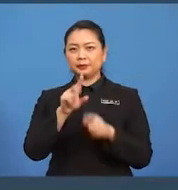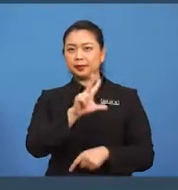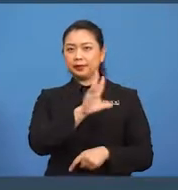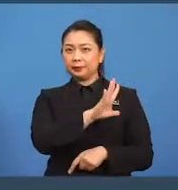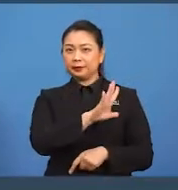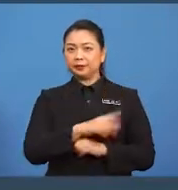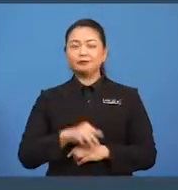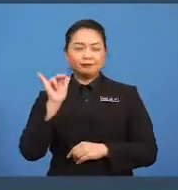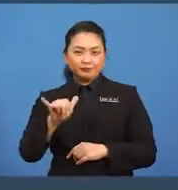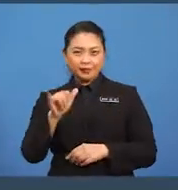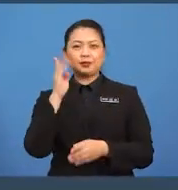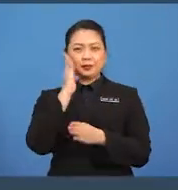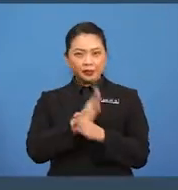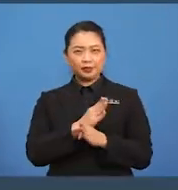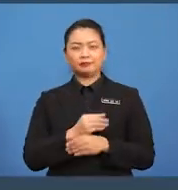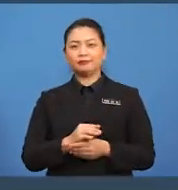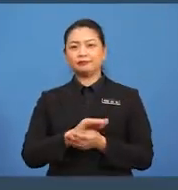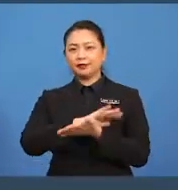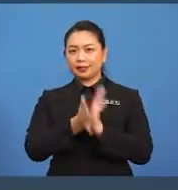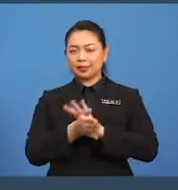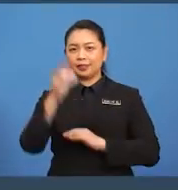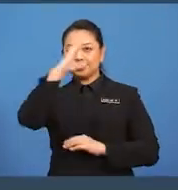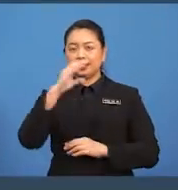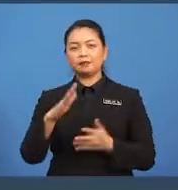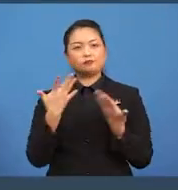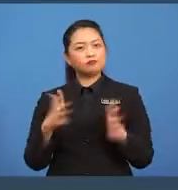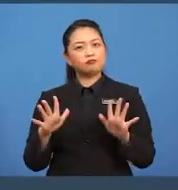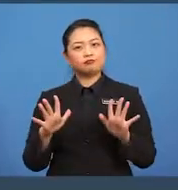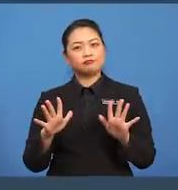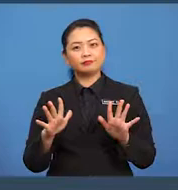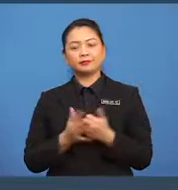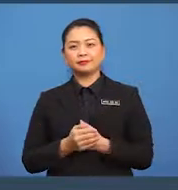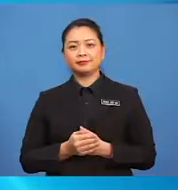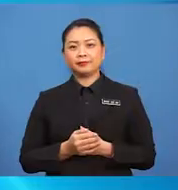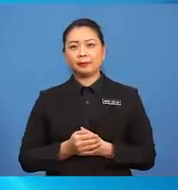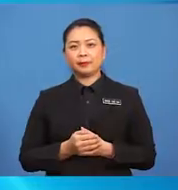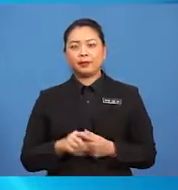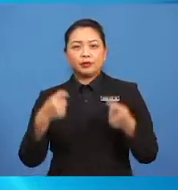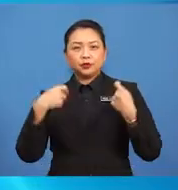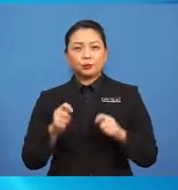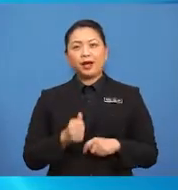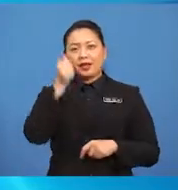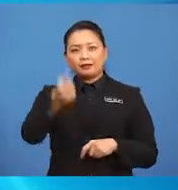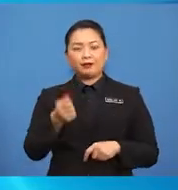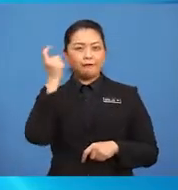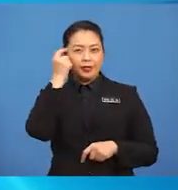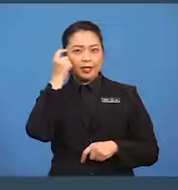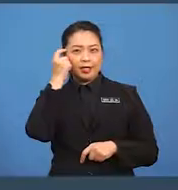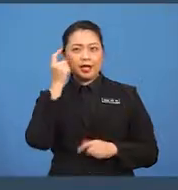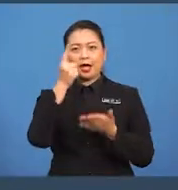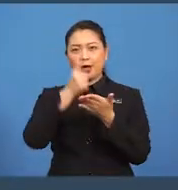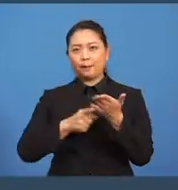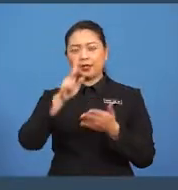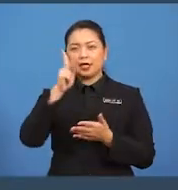35? Ya, benar. Maka carian selesai. Cuba anda fikirkan,